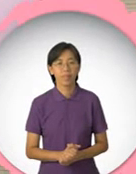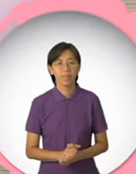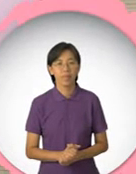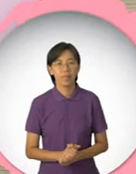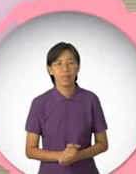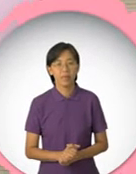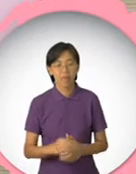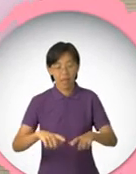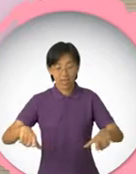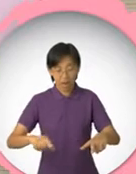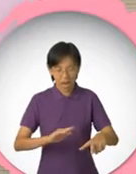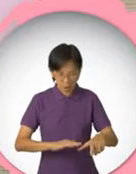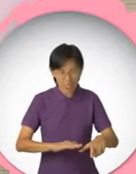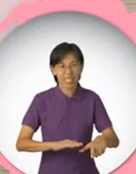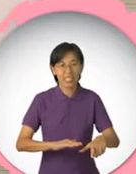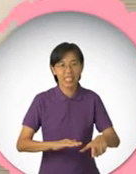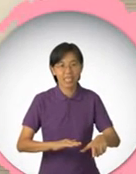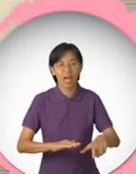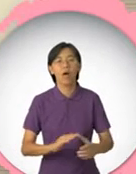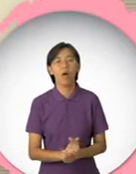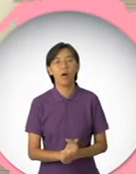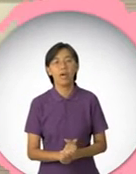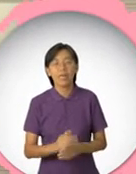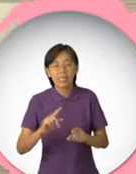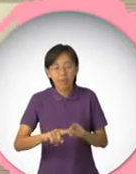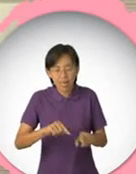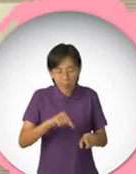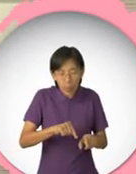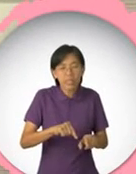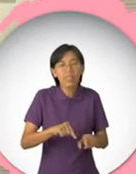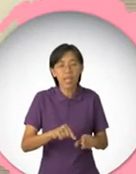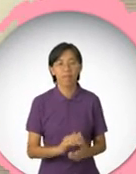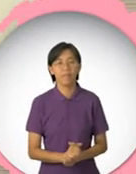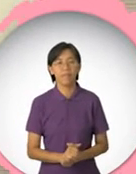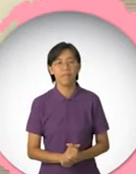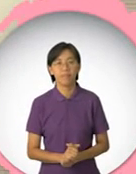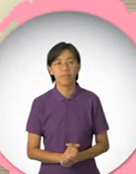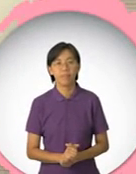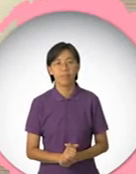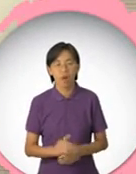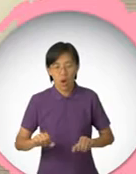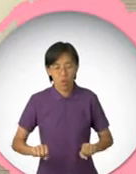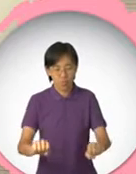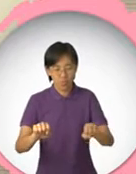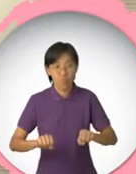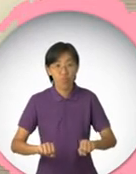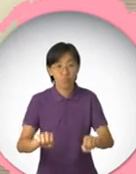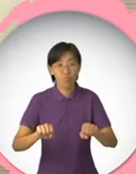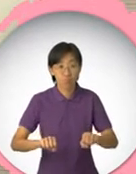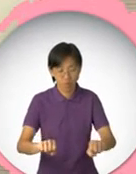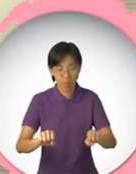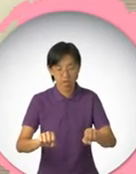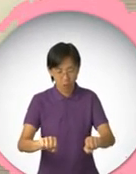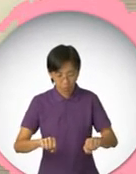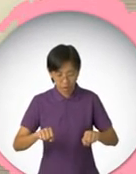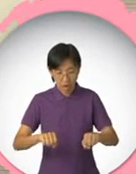ออกถ้าตบไม่ออกบางคนก็จะใช้เป็นไม้แหลมหรือปลายมีดนะคะจิ้มออกทีนี้พอได้ความ ความยาวตามต้องการแล้วเราจะมารีดด้านกว้างจ